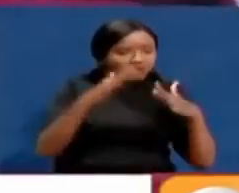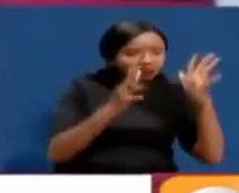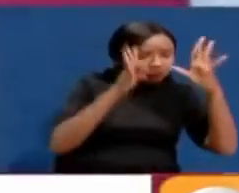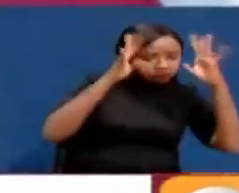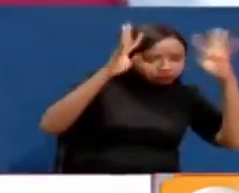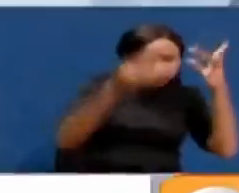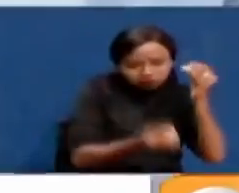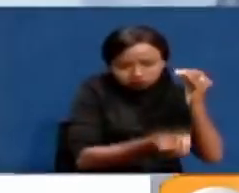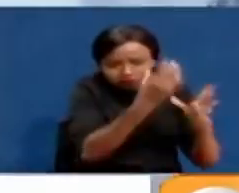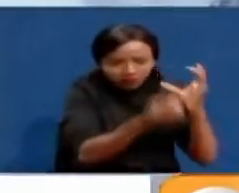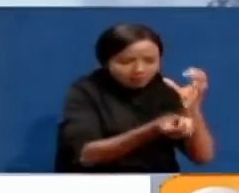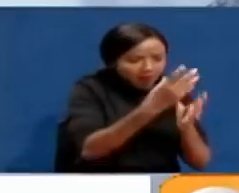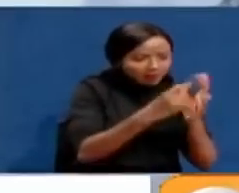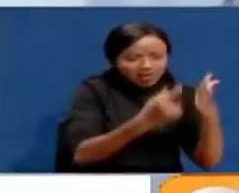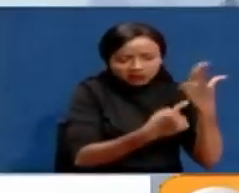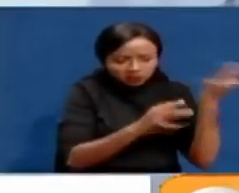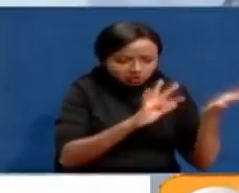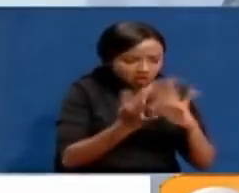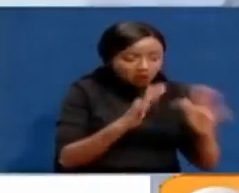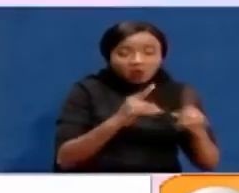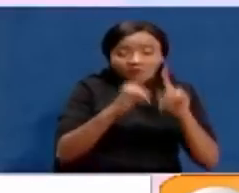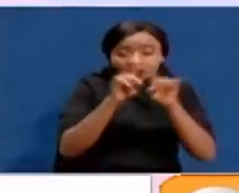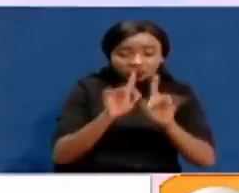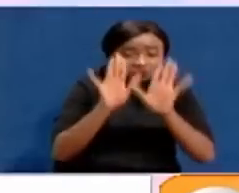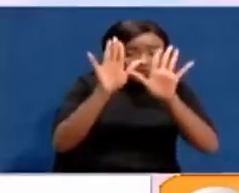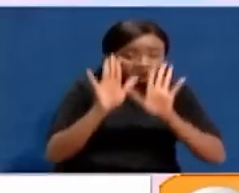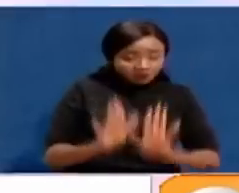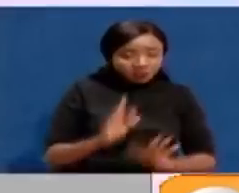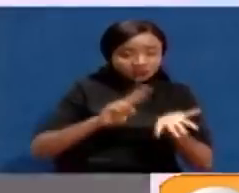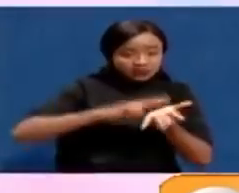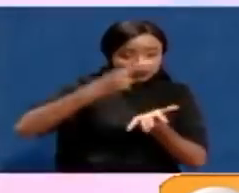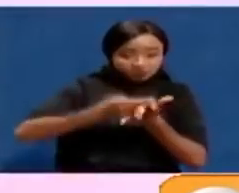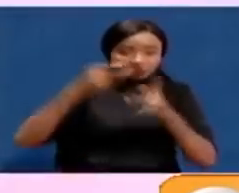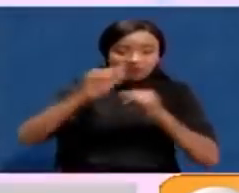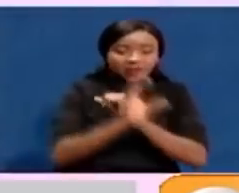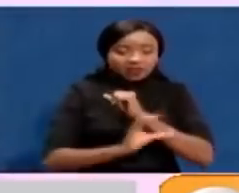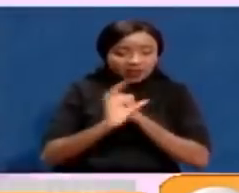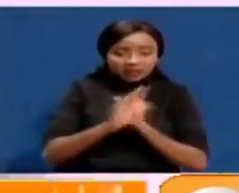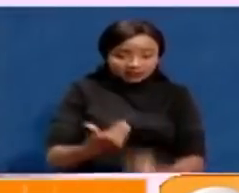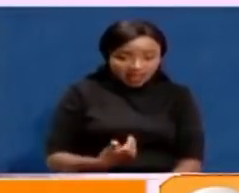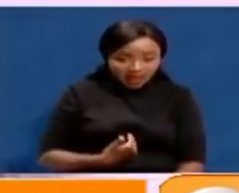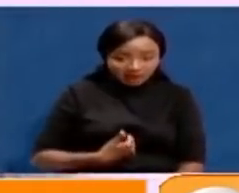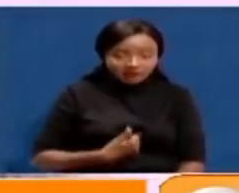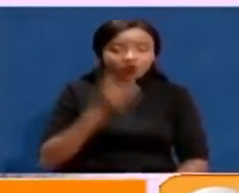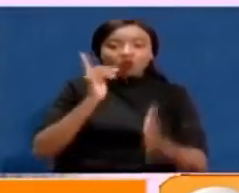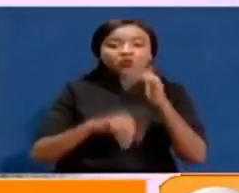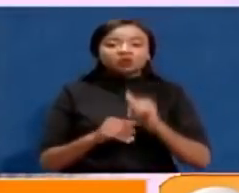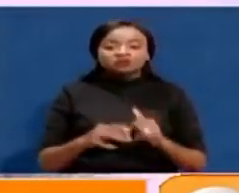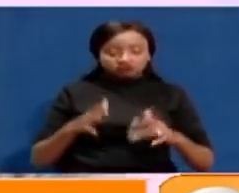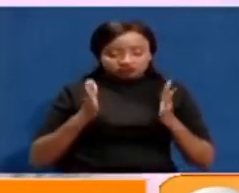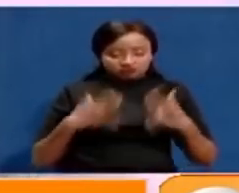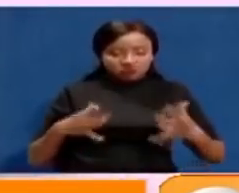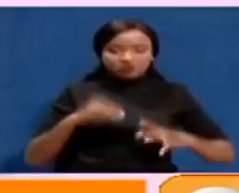wa kiteknolojia. The single most important resource that we have as a nation is our human